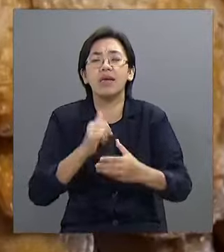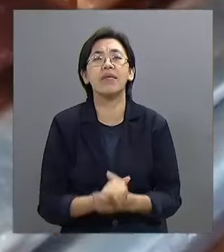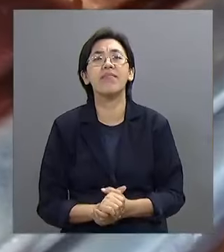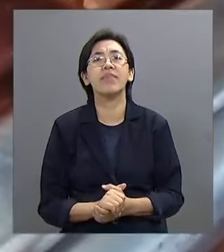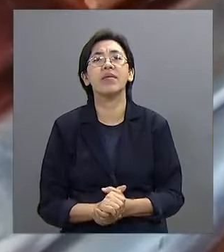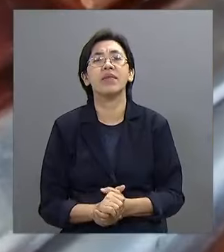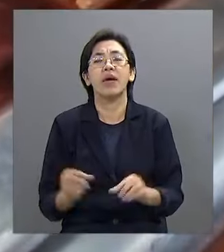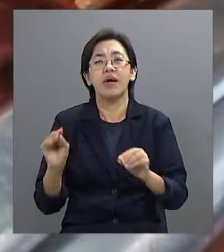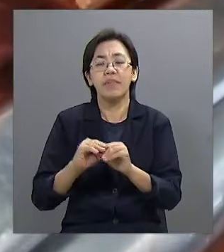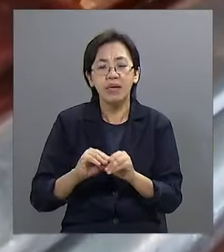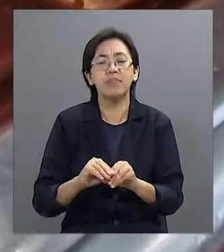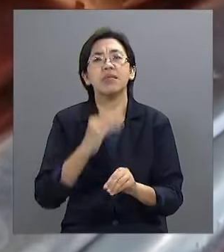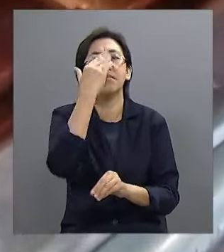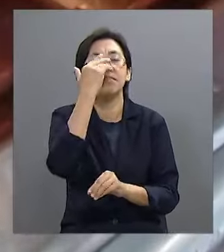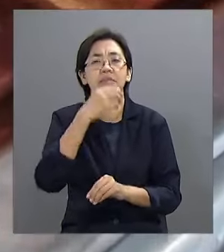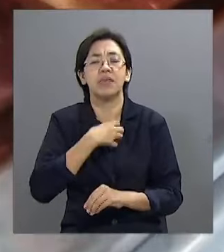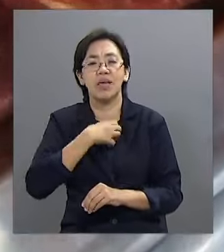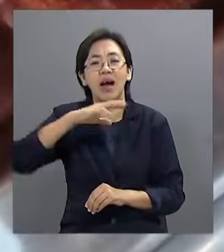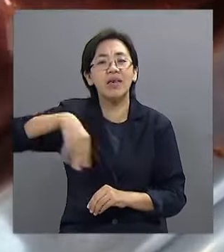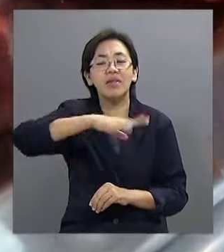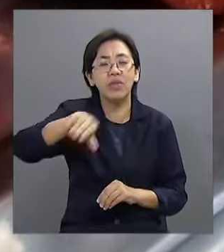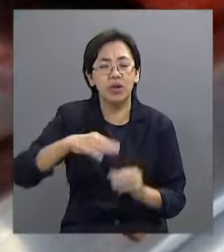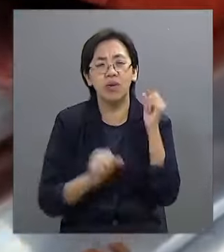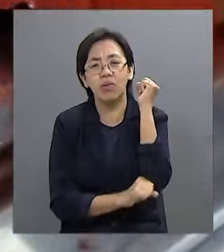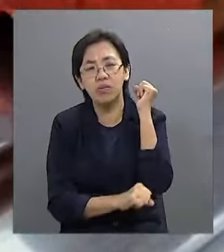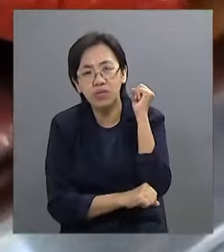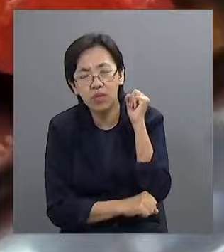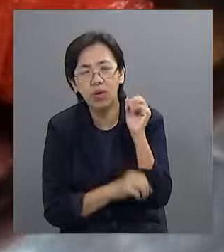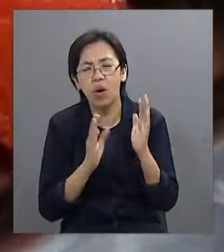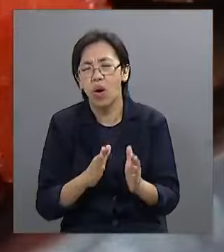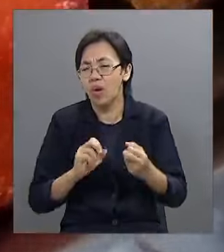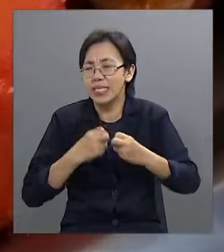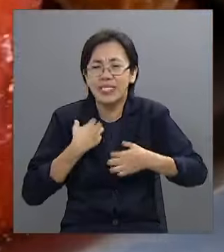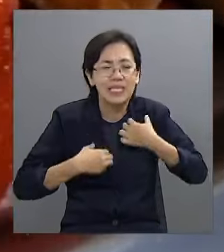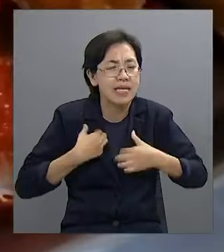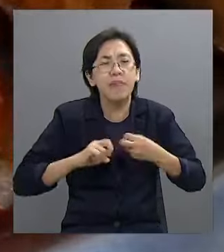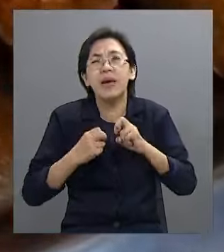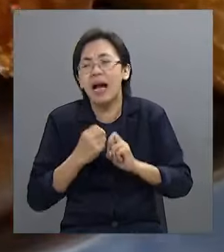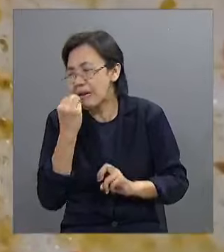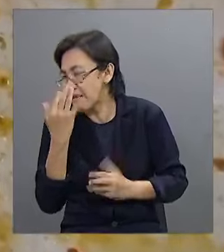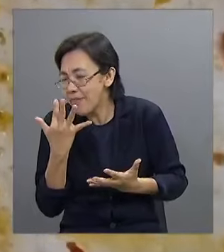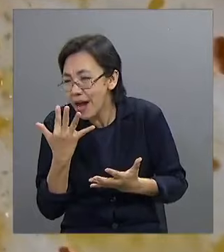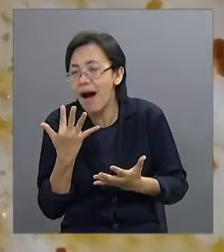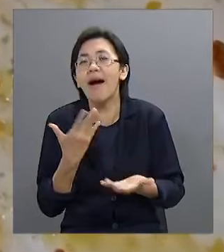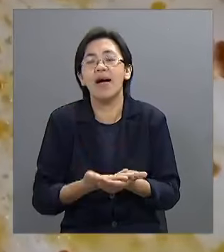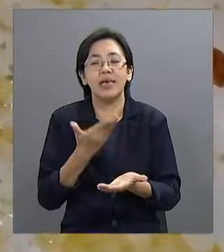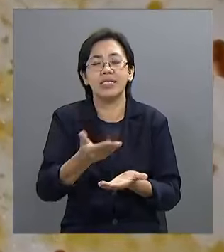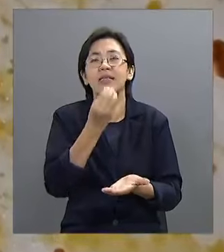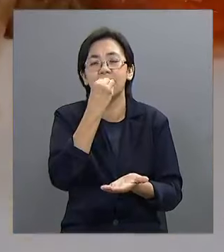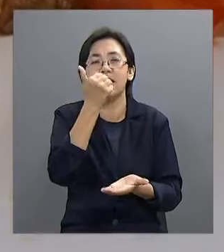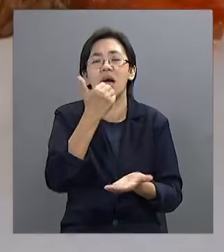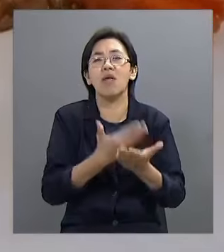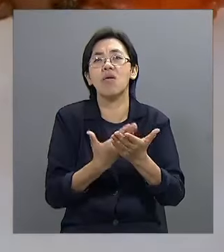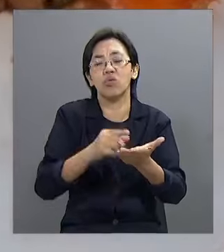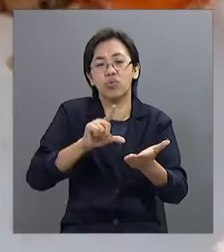ราะความมุ่งหวังต้องการให้คนยากคนจนชาวบ้านที่รับผลกระทบเนี่ยได้รับประทานอาหารหลากหลายเมนูในราคาที่ถูกทำให้มีกำลังใ